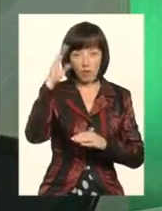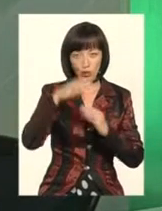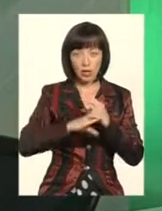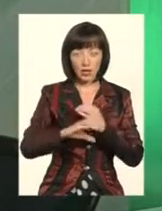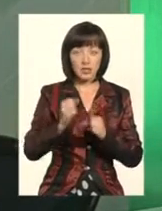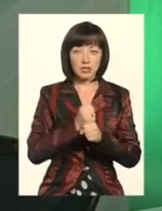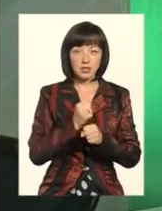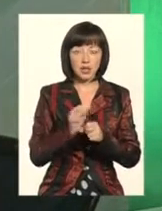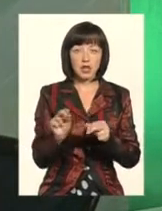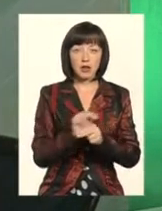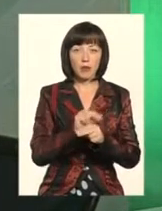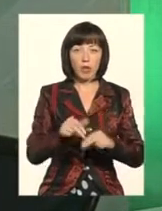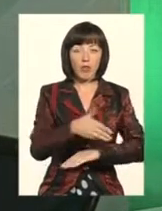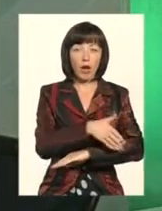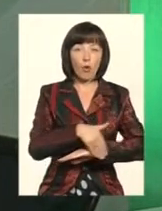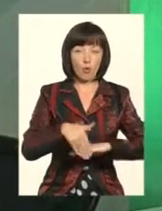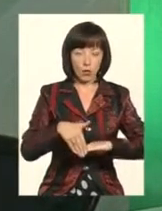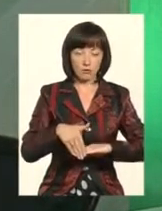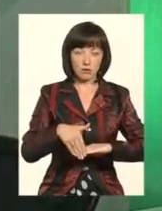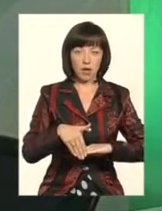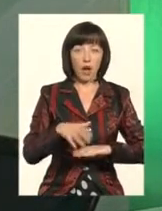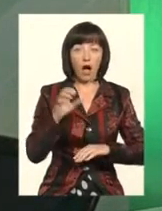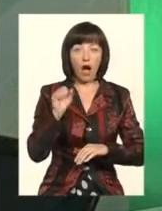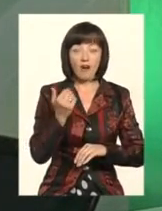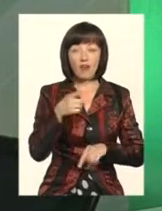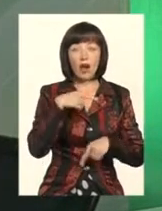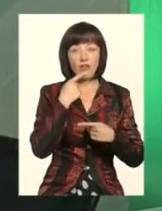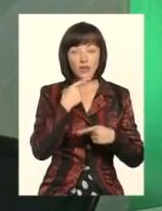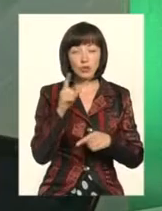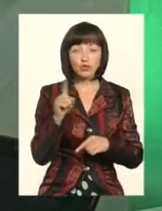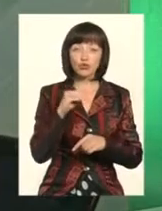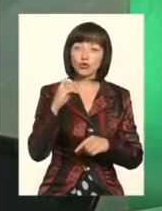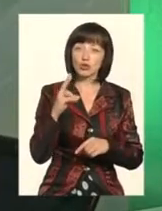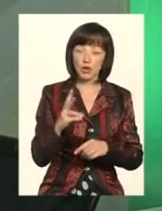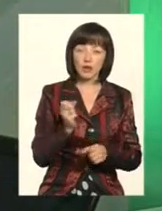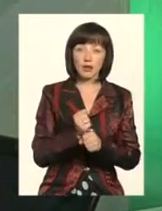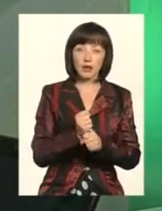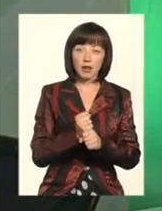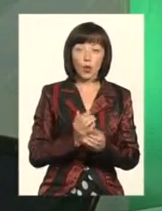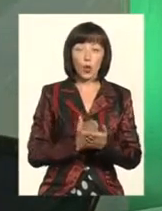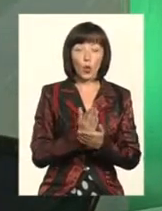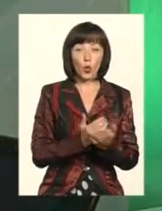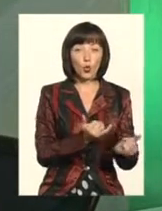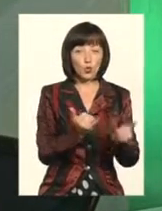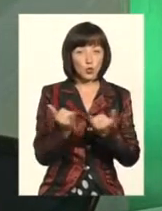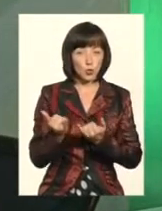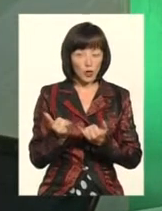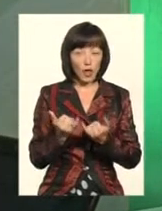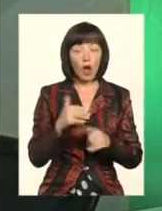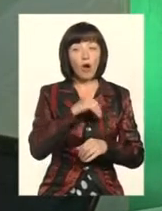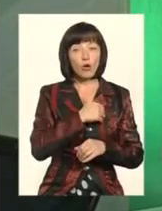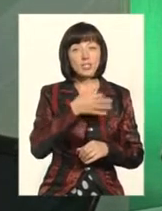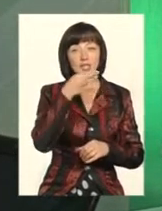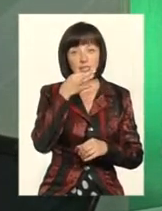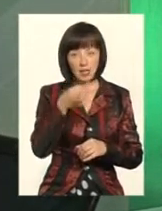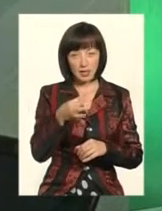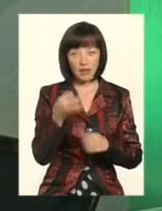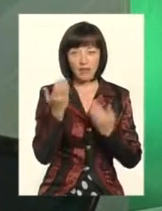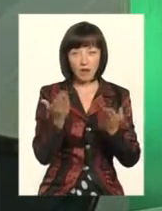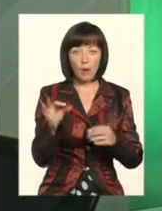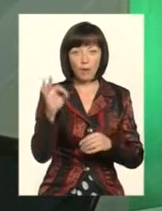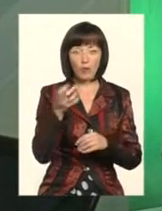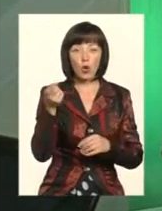нам ремонт на вулиці. А ви говорите о том, що ЖЕК робить услуги. Ну, я хочу сказати вам про